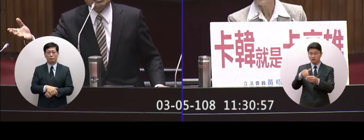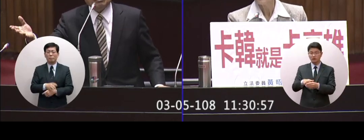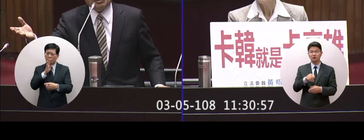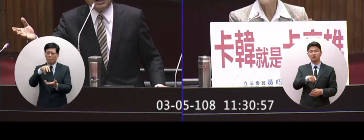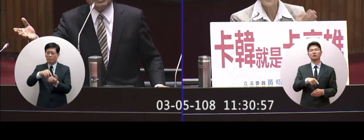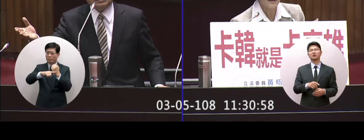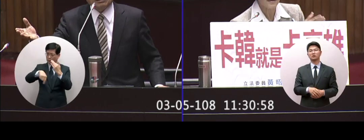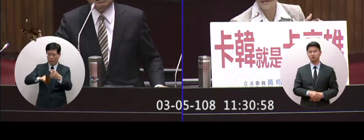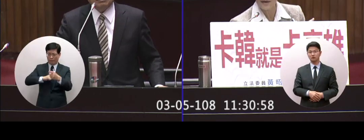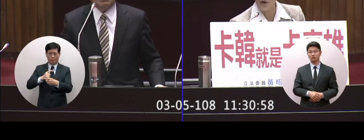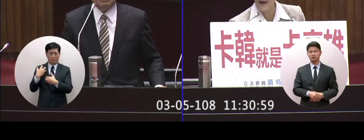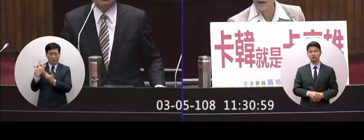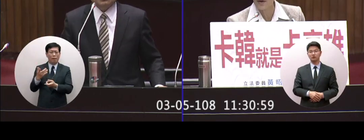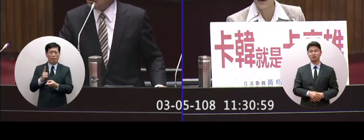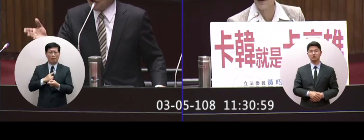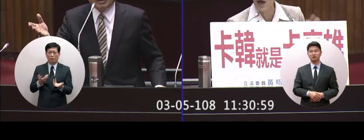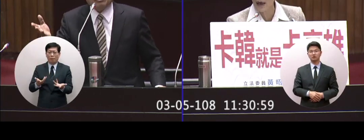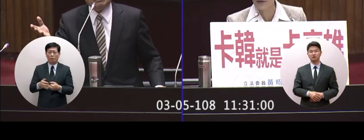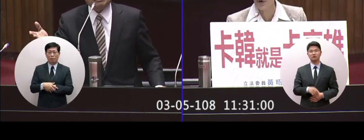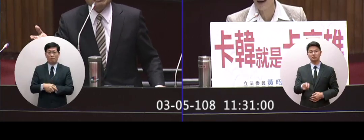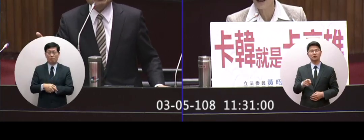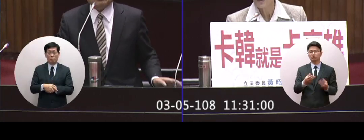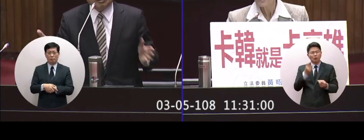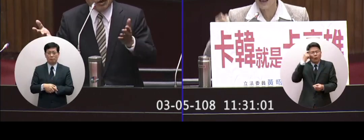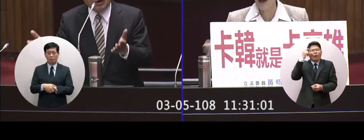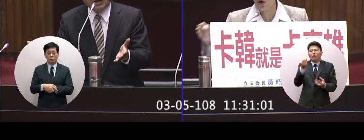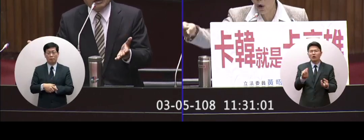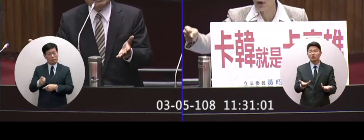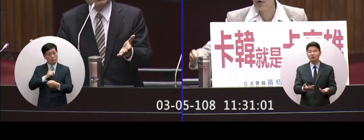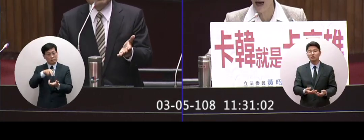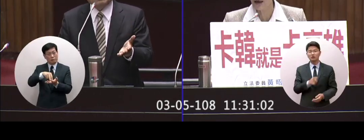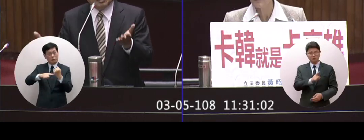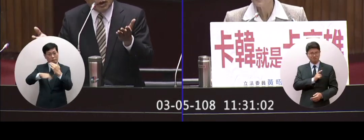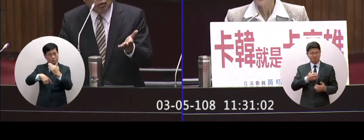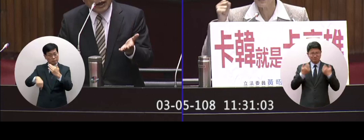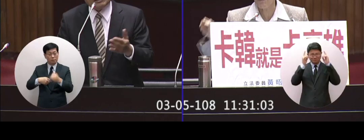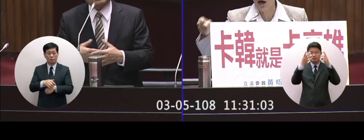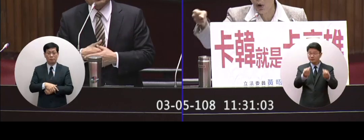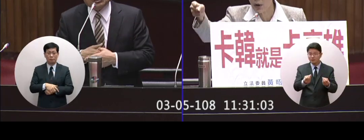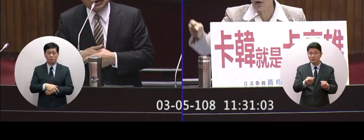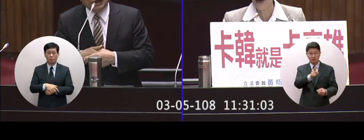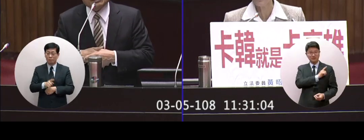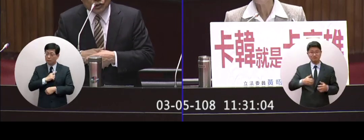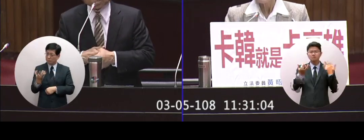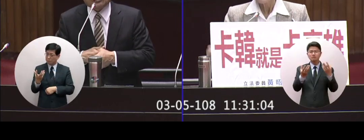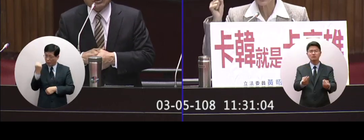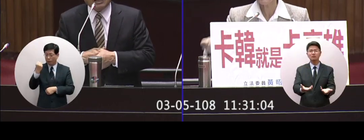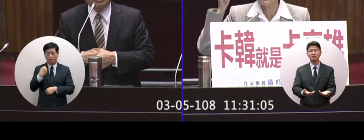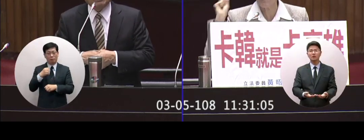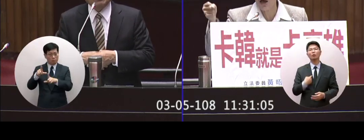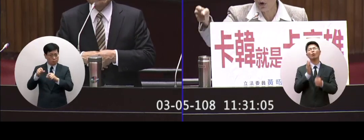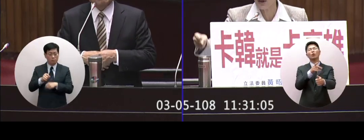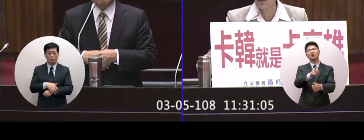吗？ 这是立法院的。 看到这样子投票的结果，你没有感觉吗？ 你 没有愤怒吗？ 你们贵院的职权行使